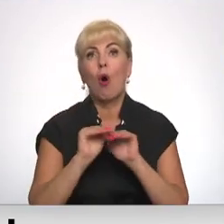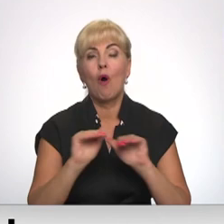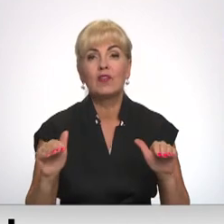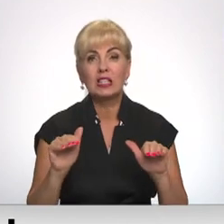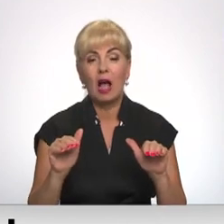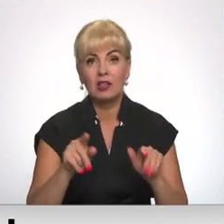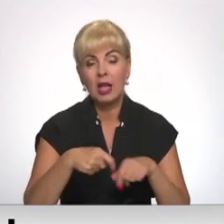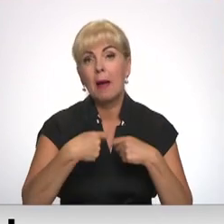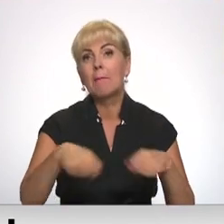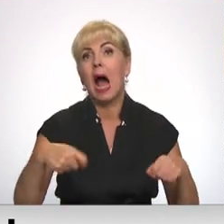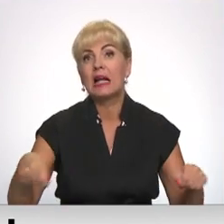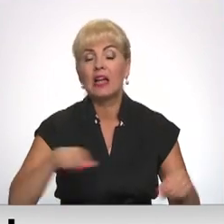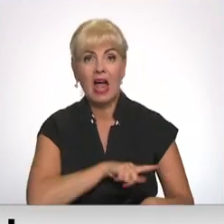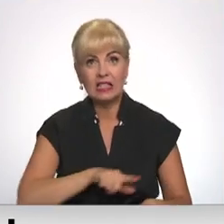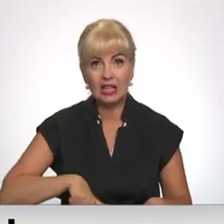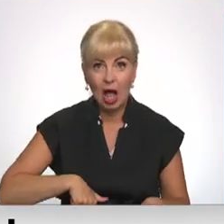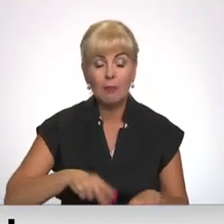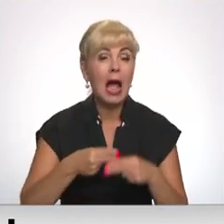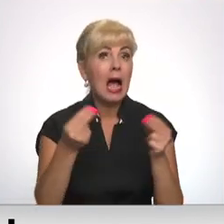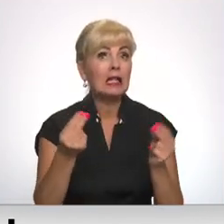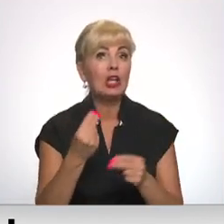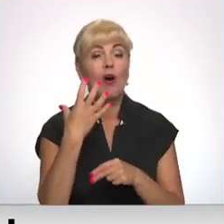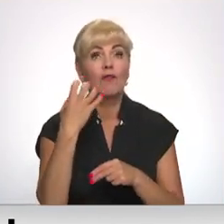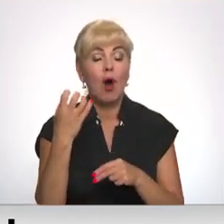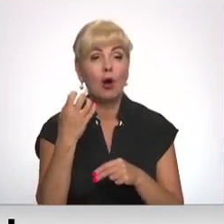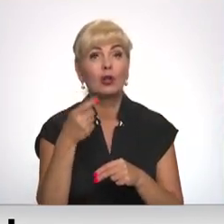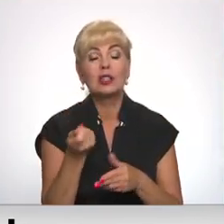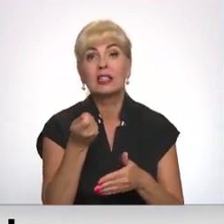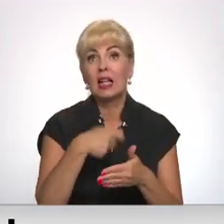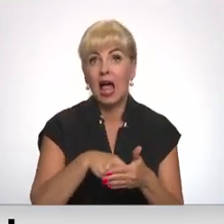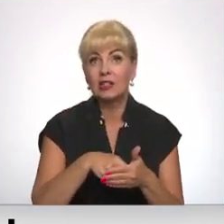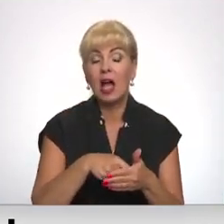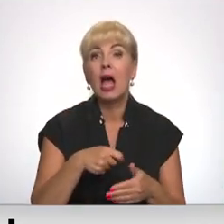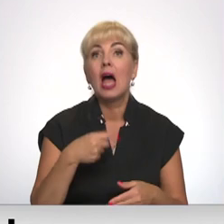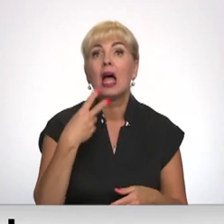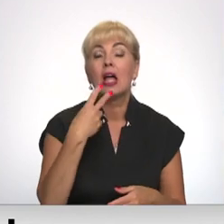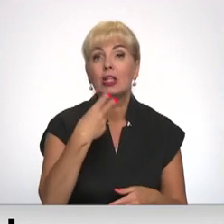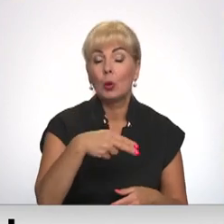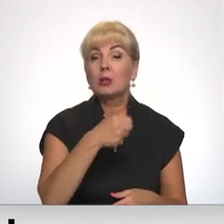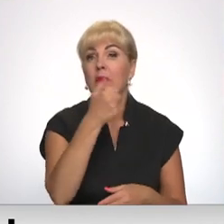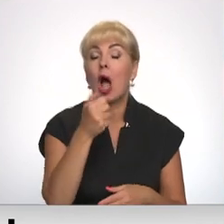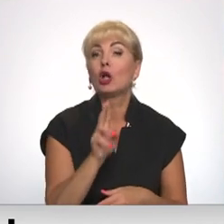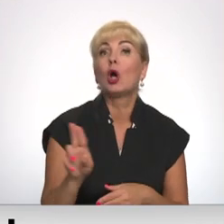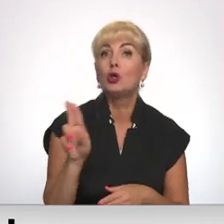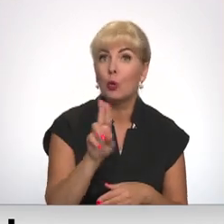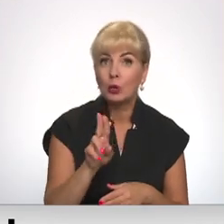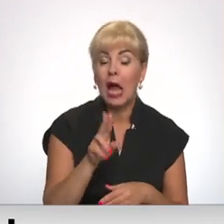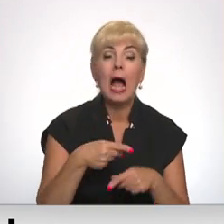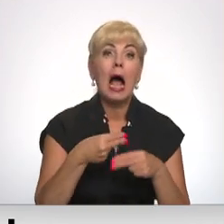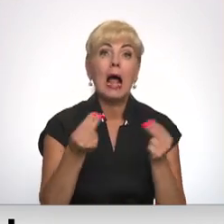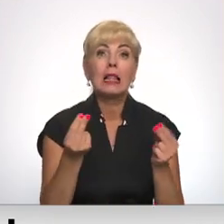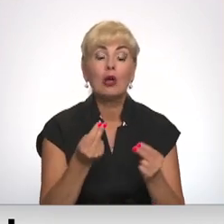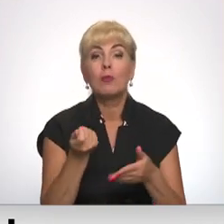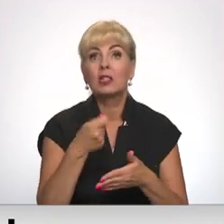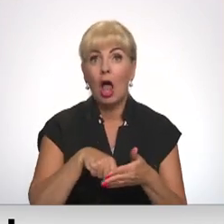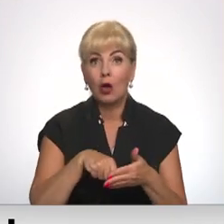izplatītājs Latvijā. Līgumu par fotoradaru uzturēšanu uzņēmums slēdz 2020. Gada jūnijā, un līguma laušanas iemesls